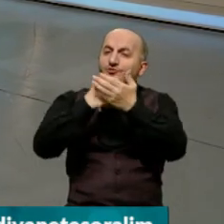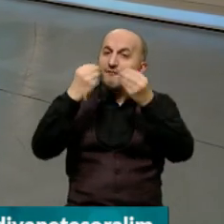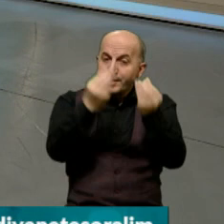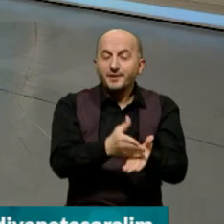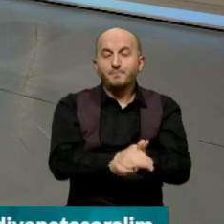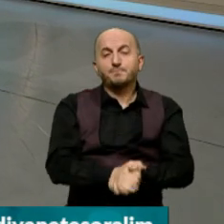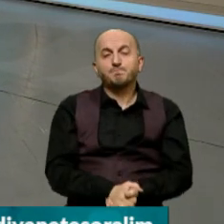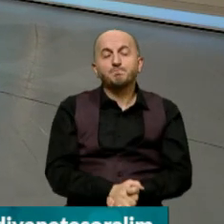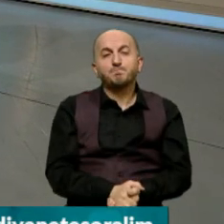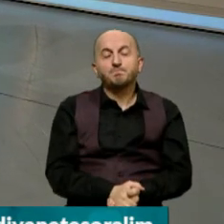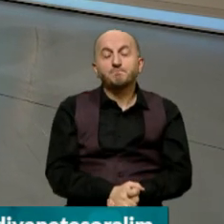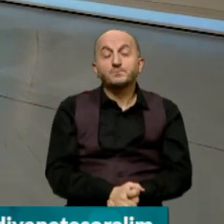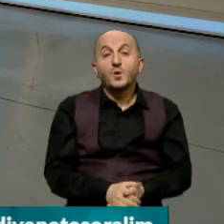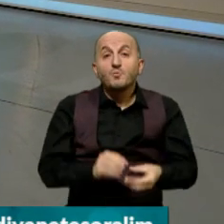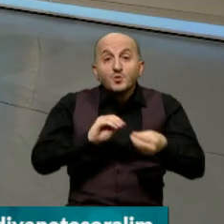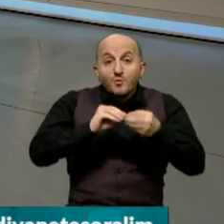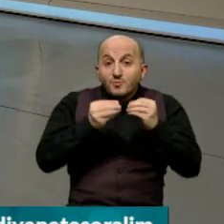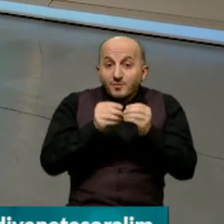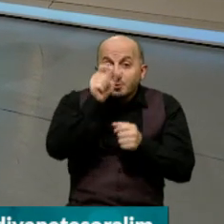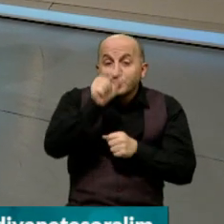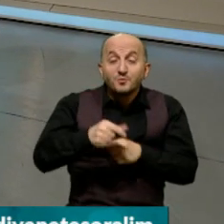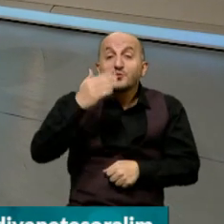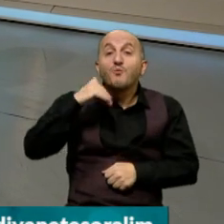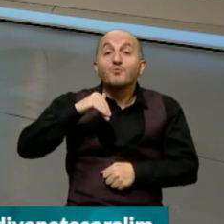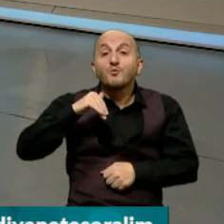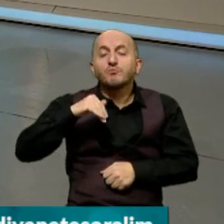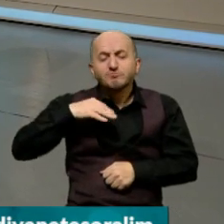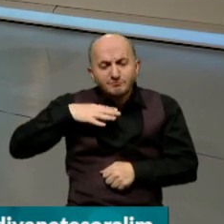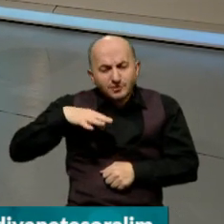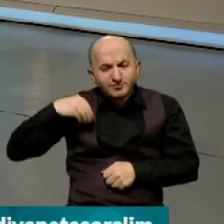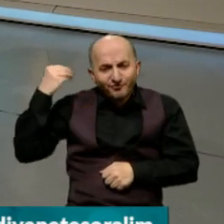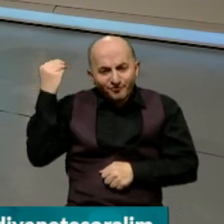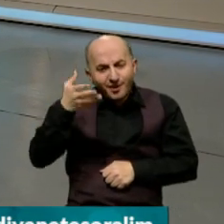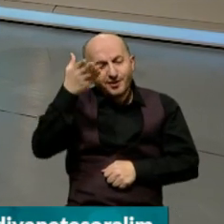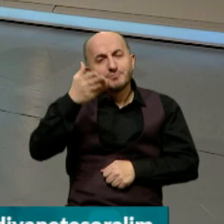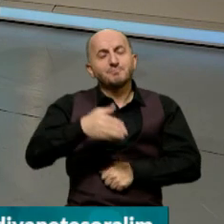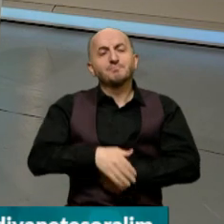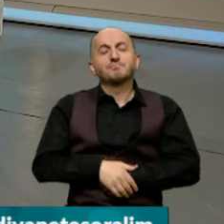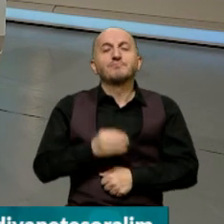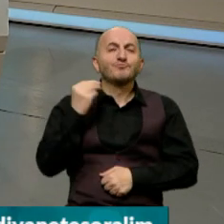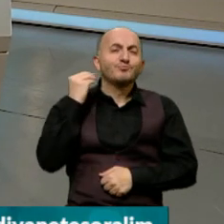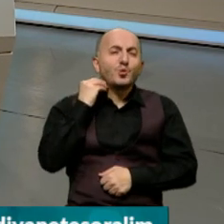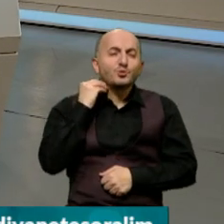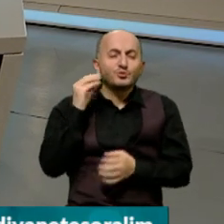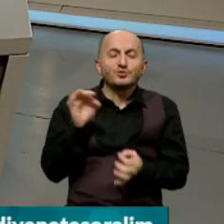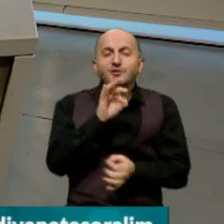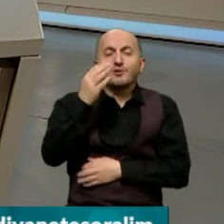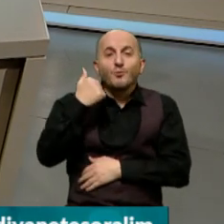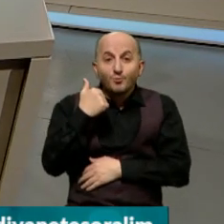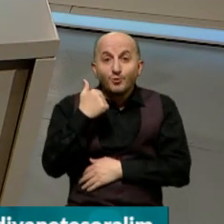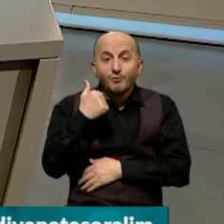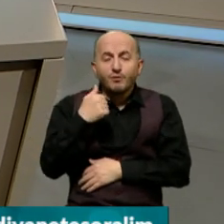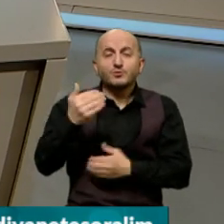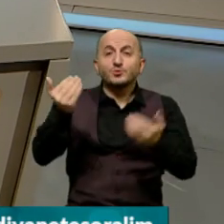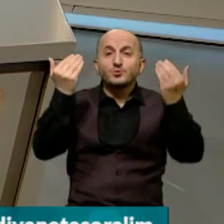vereyim. Dertli olan kulum yok mu? İstesin, deva vereyim. İşte borçlu olan insanlar yok mu?